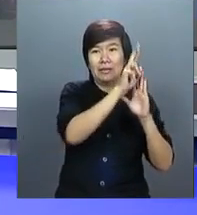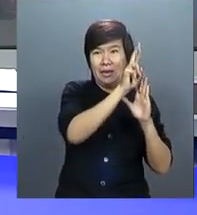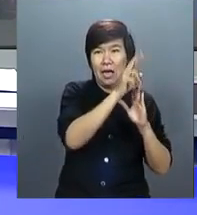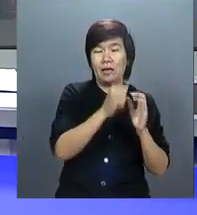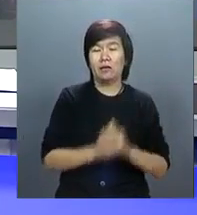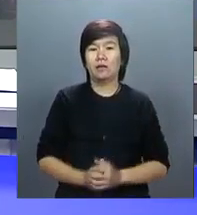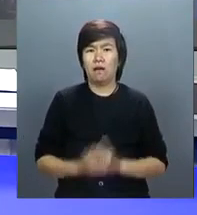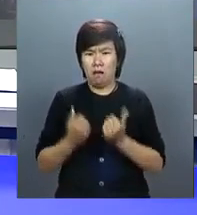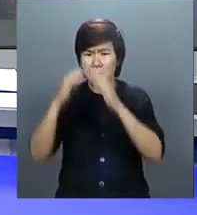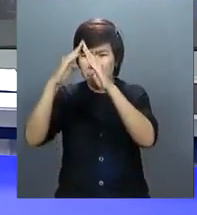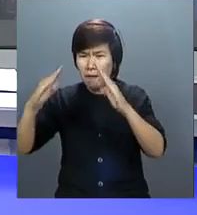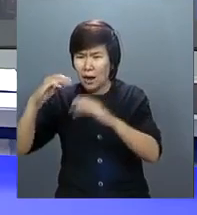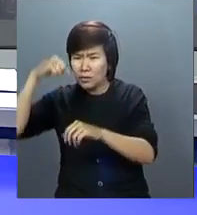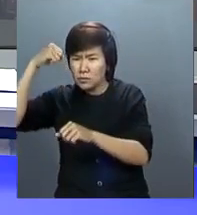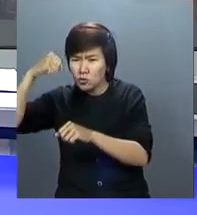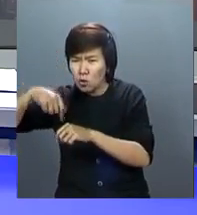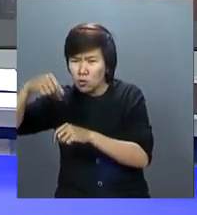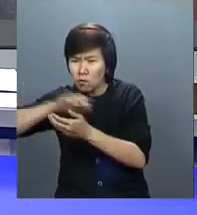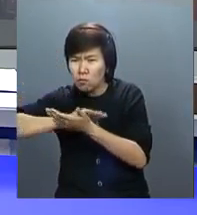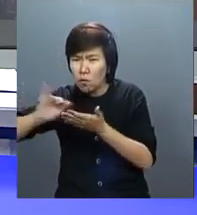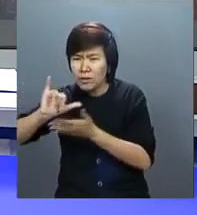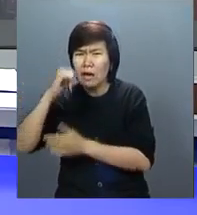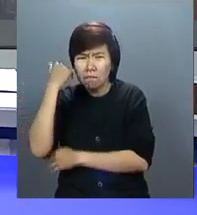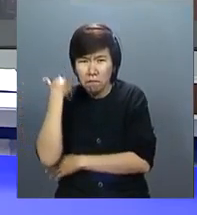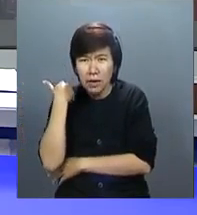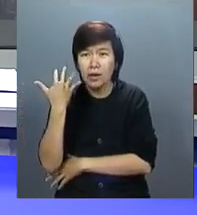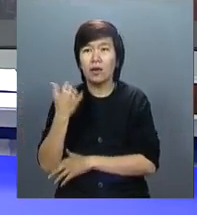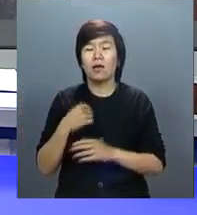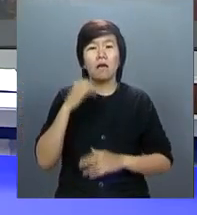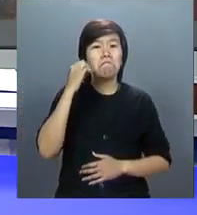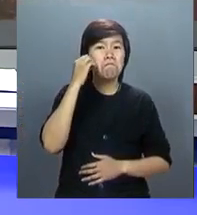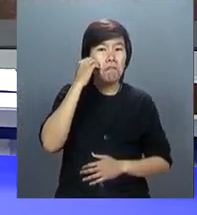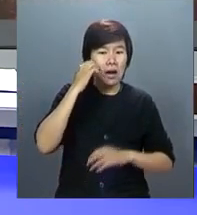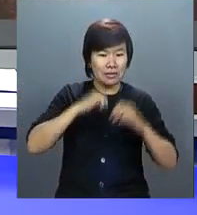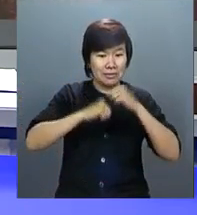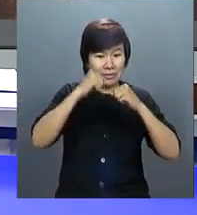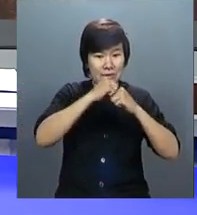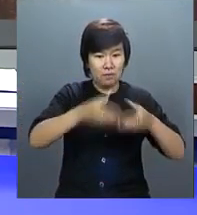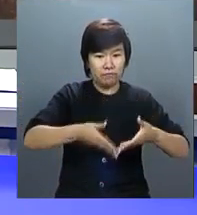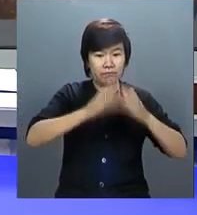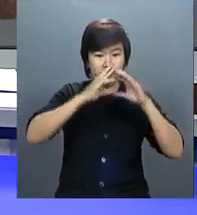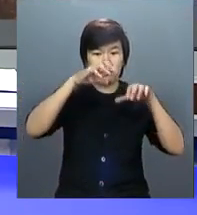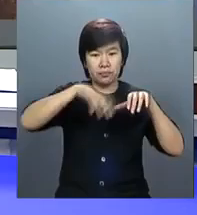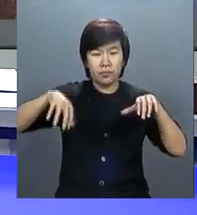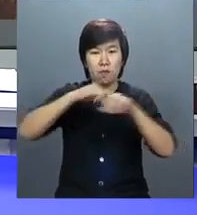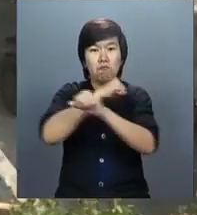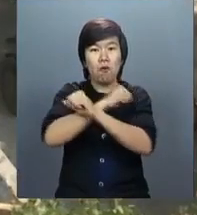ขณะที่นักวิชาการด้านธรณีวิทยาก็ย้ำว่าการสร้างบ้านป้องกันแผ่นดินไหวนั้นเป็นวิธีลดความสูญเสียได้ดี